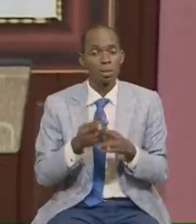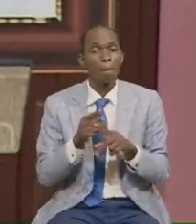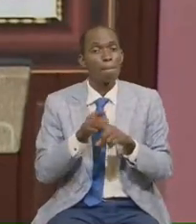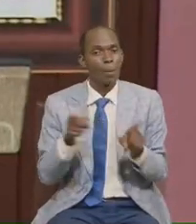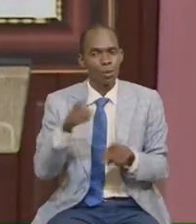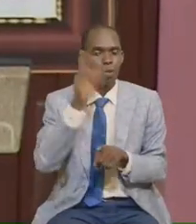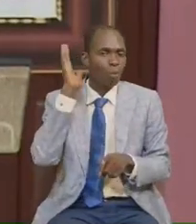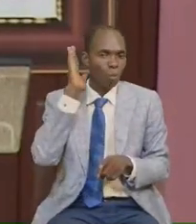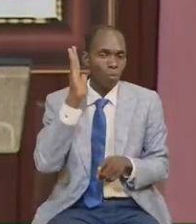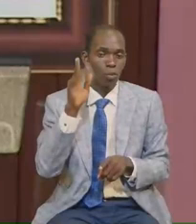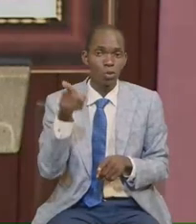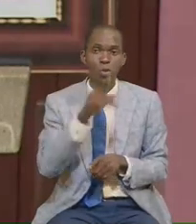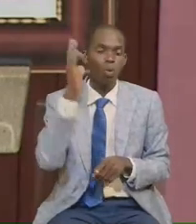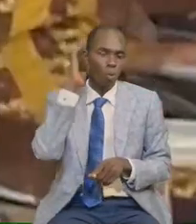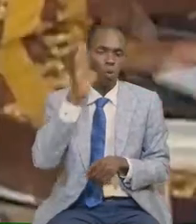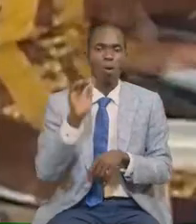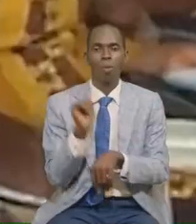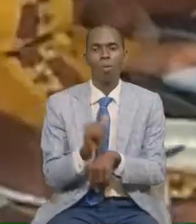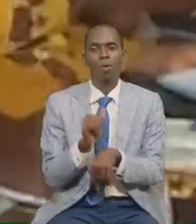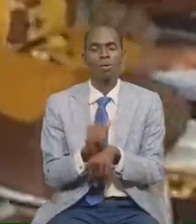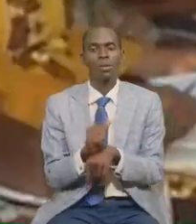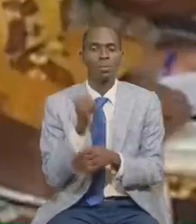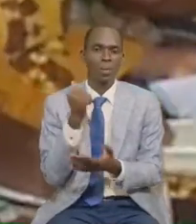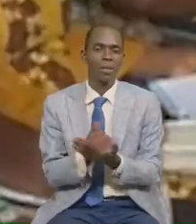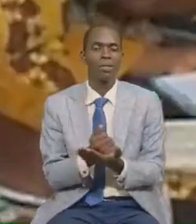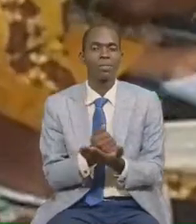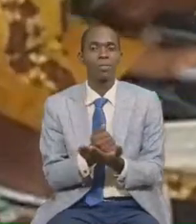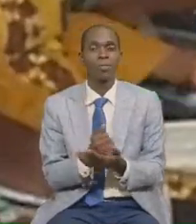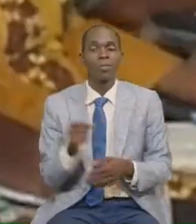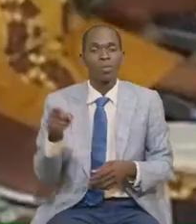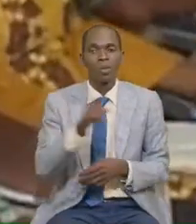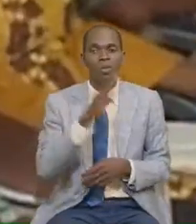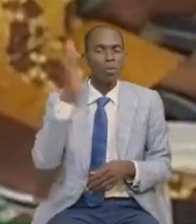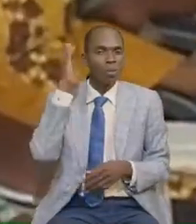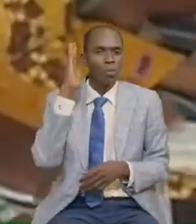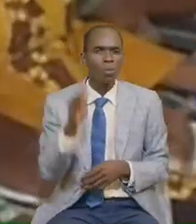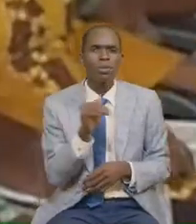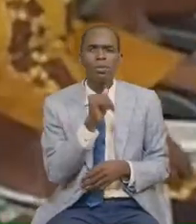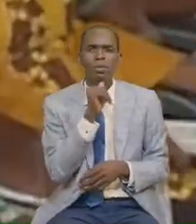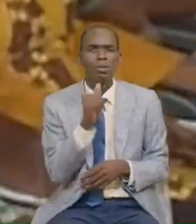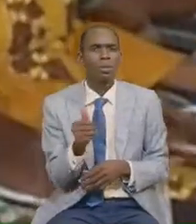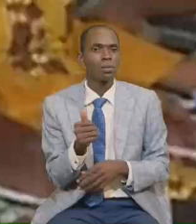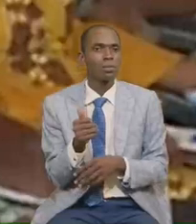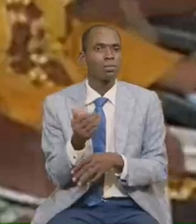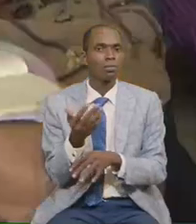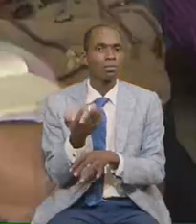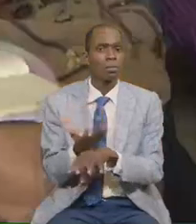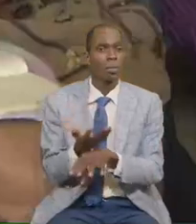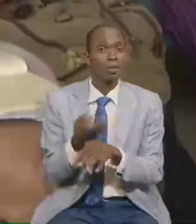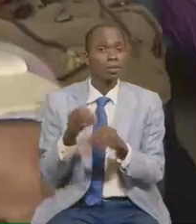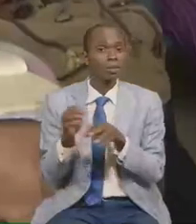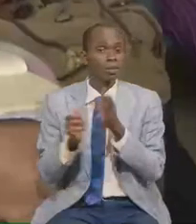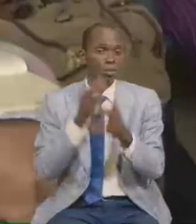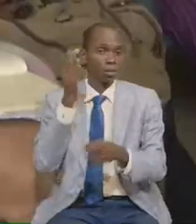J'ai dit, tu dois travailler. Et tu ne manqueras de rien au nom de Jésus. En 2